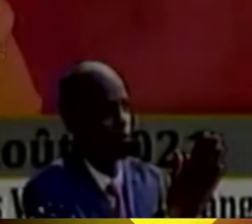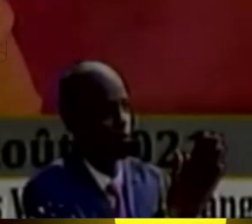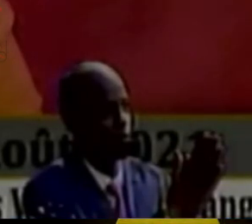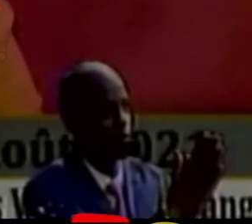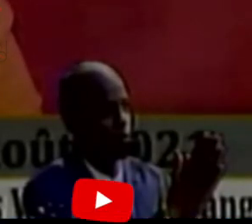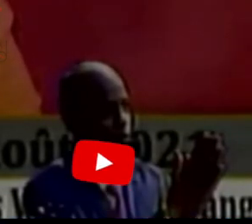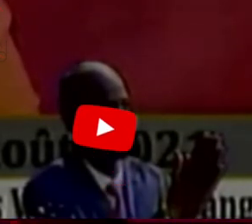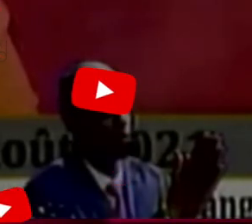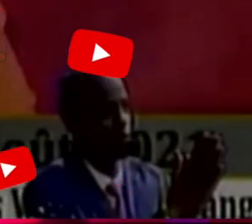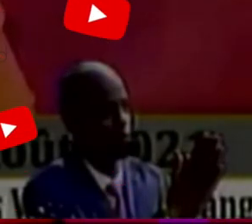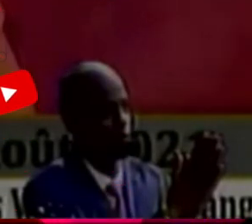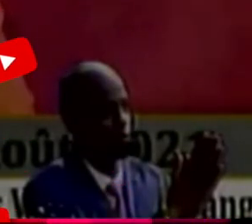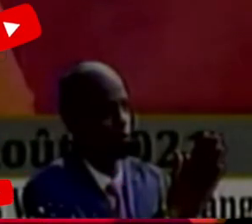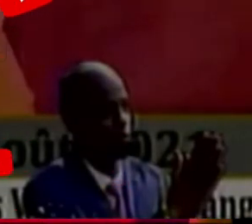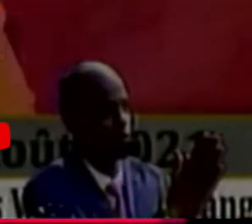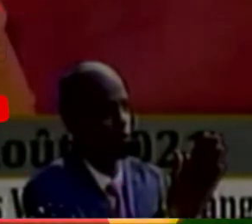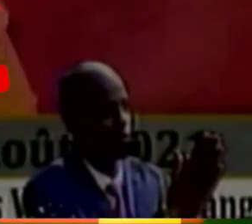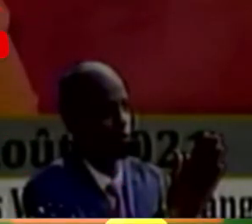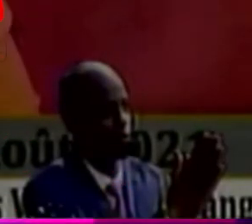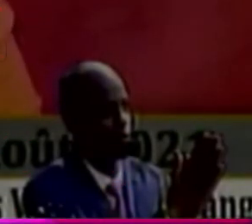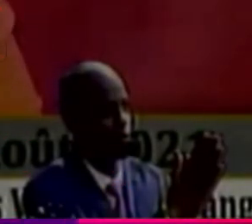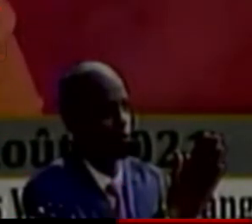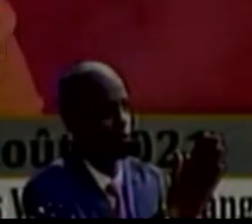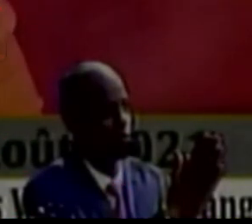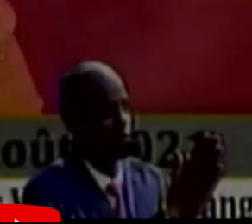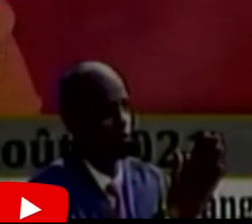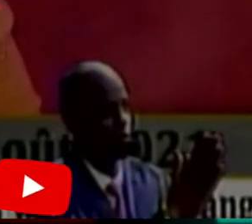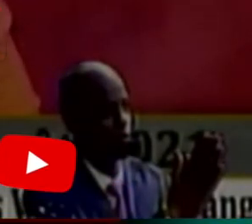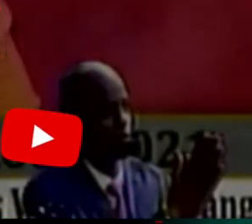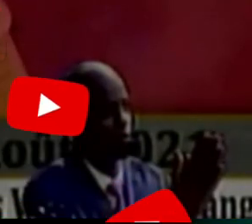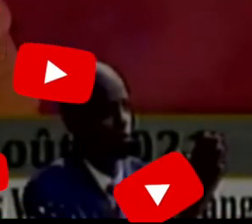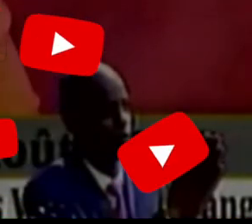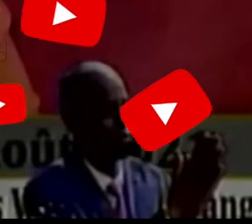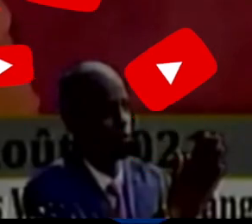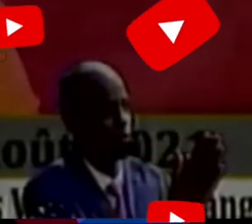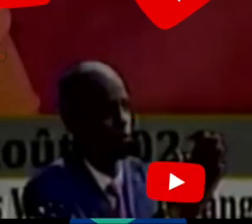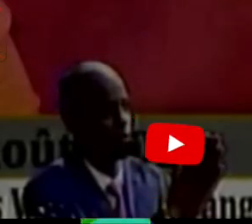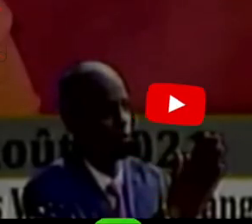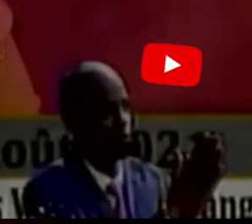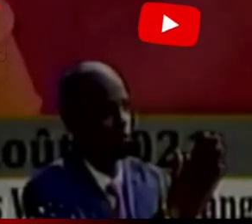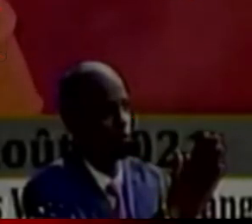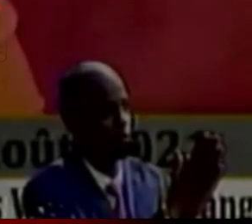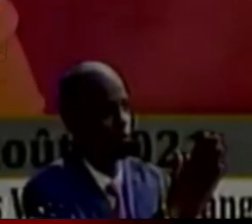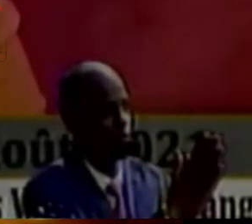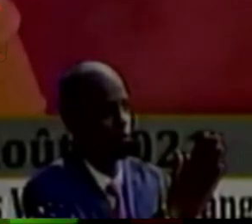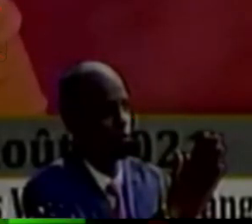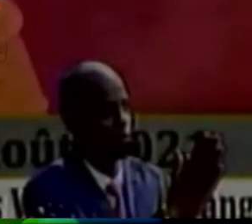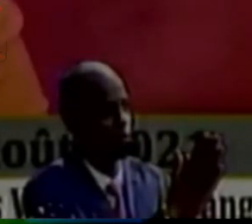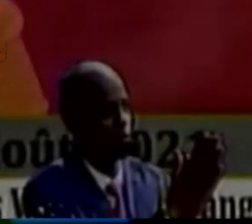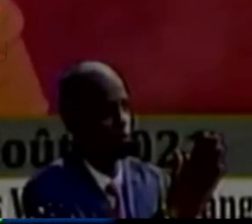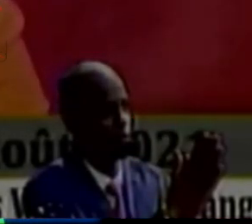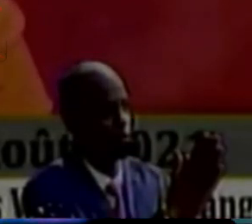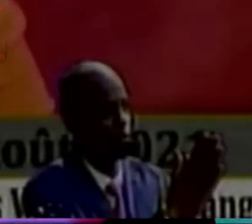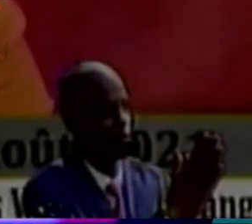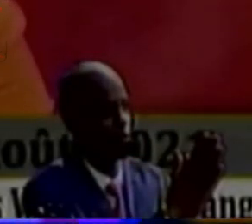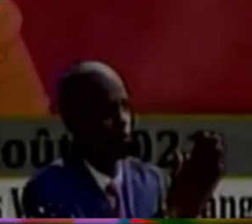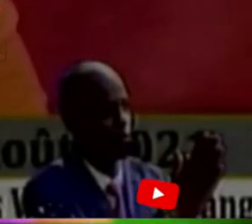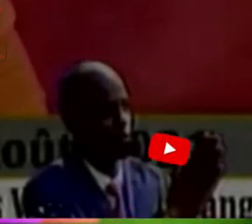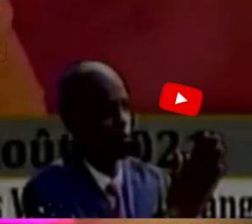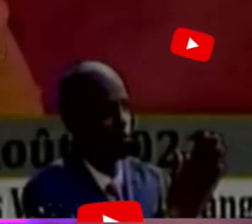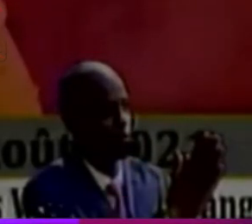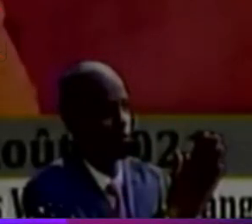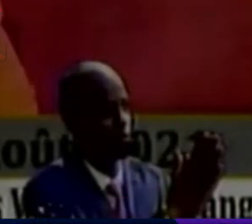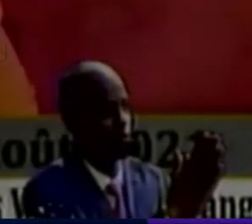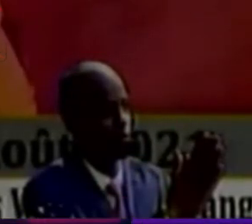campé, un sous-comité Capgain représentant le comité multisectoriel Capgain pour assurer